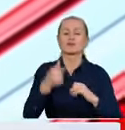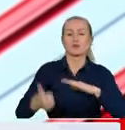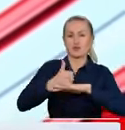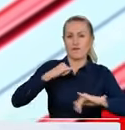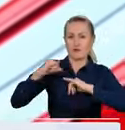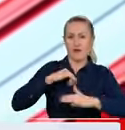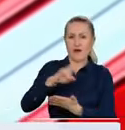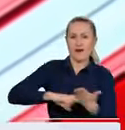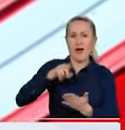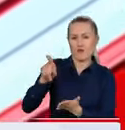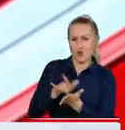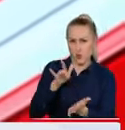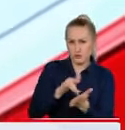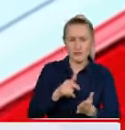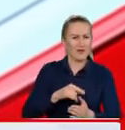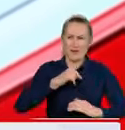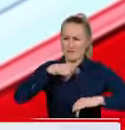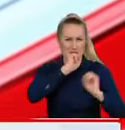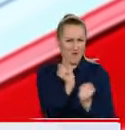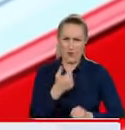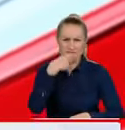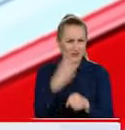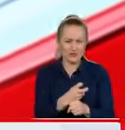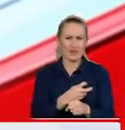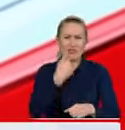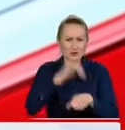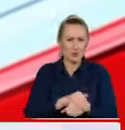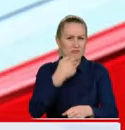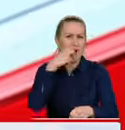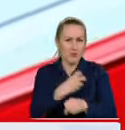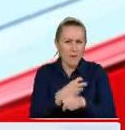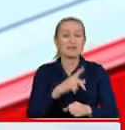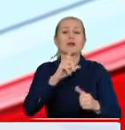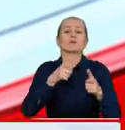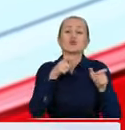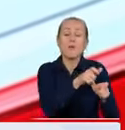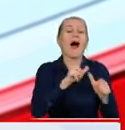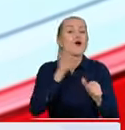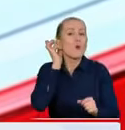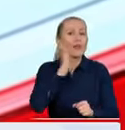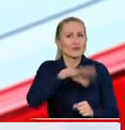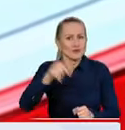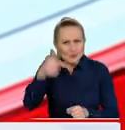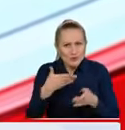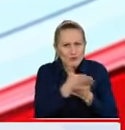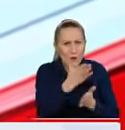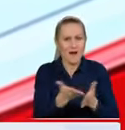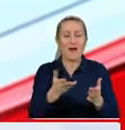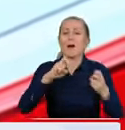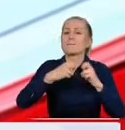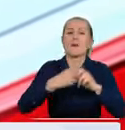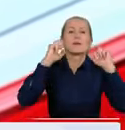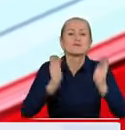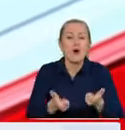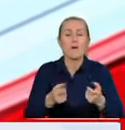było nigdy zgody na automatyzm, nie było nigdy zgody na przymus. Natomiast kobietom, dzieciom doraźnie trzeba pomagać. Problem polega na tym, że